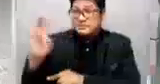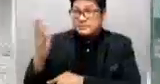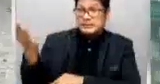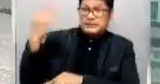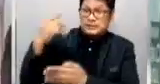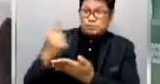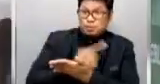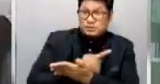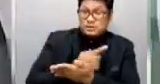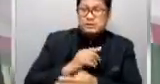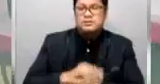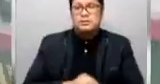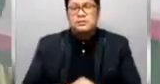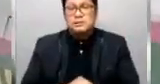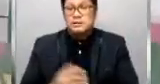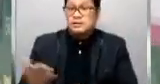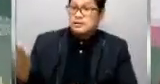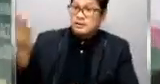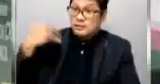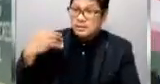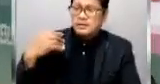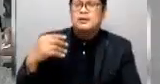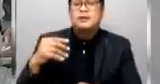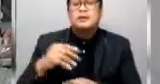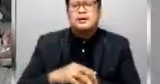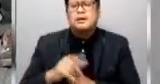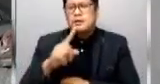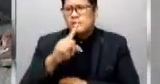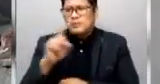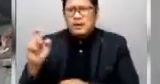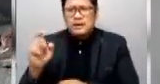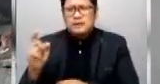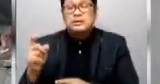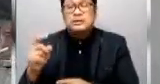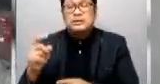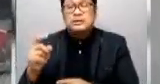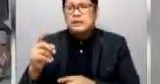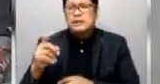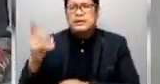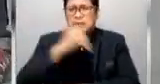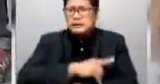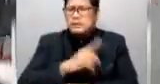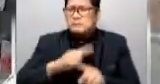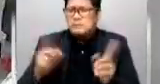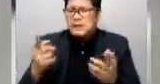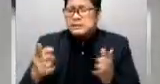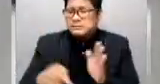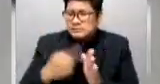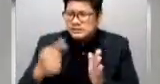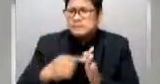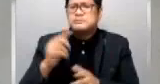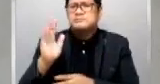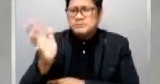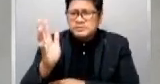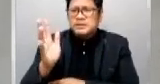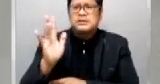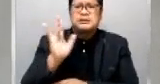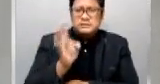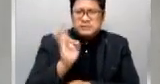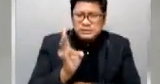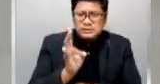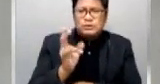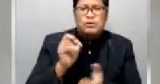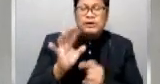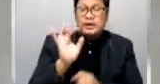Noon ang cases din namin 100 plus a day, pero ngayon minsan 60, 70 or 80. Ito,